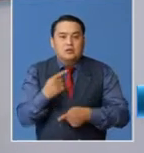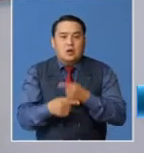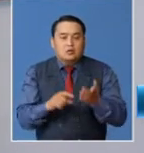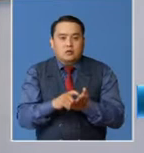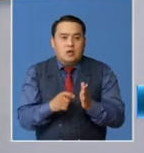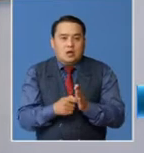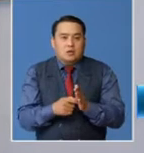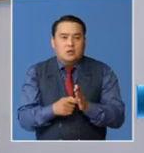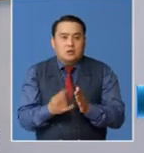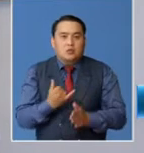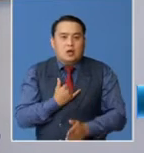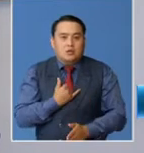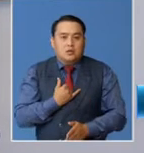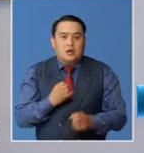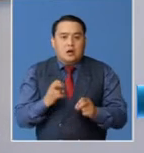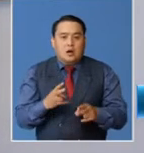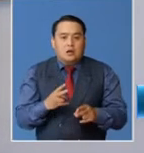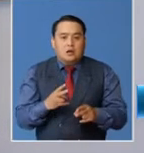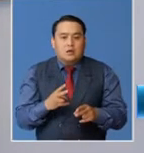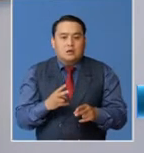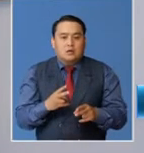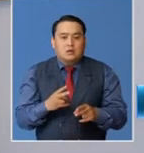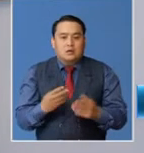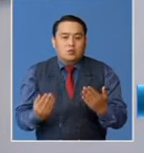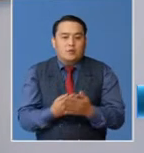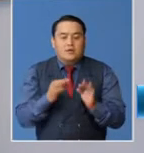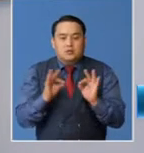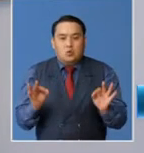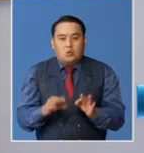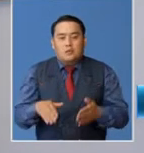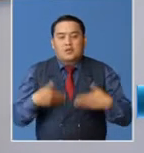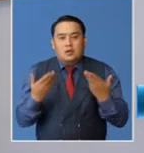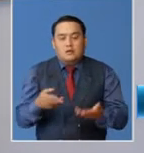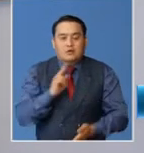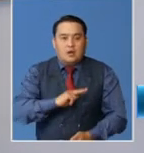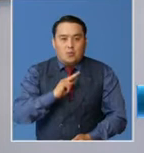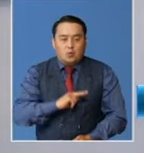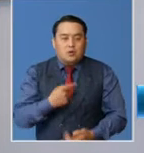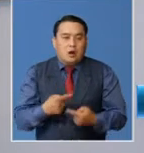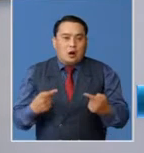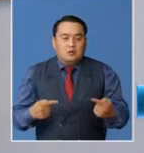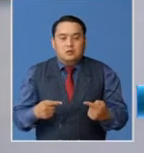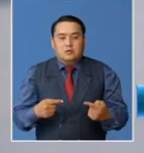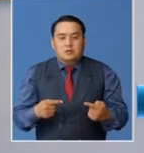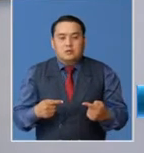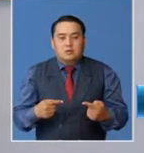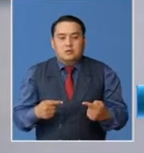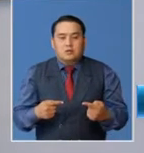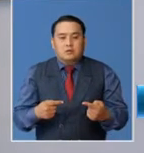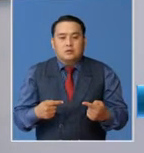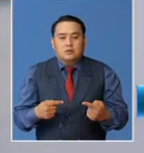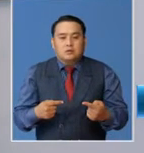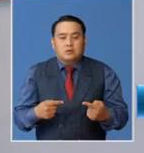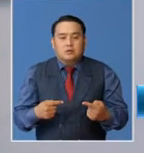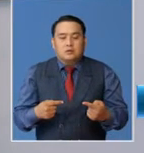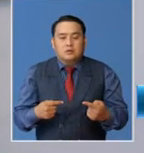зал у нас – это уже контент-арт, современное искусство. Там у нас представлены работы в стиле абстракции,